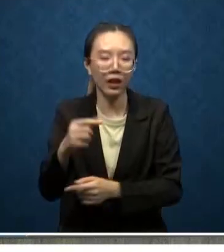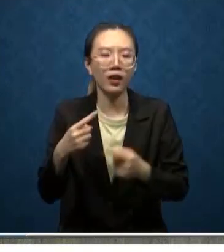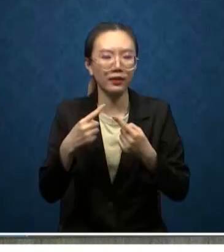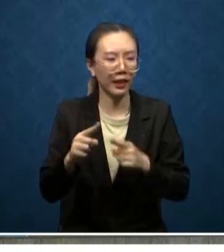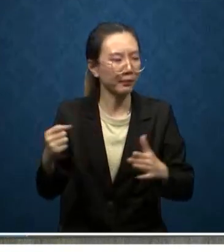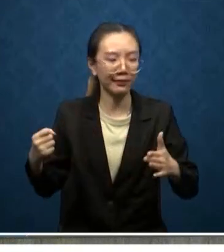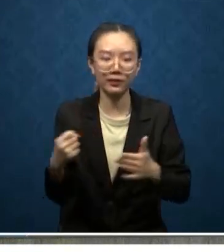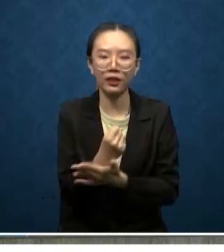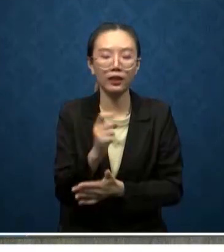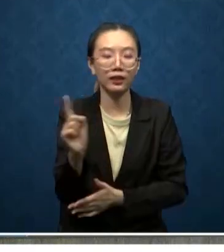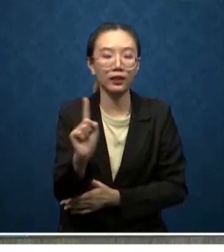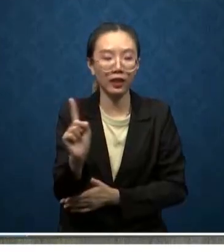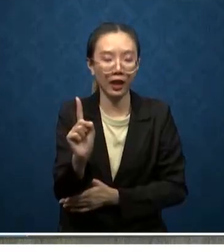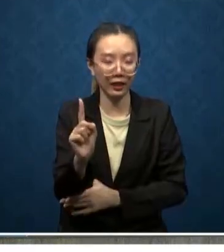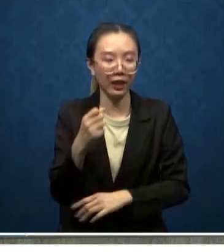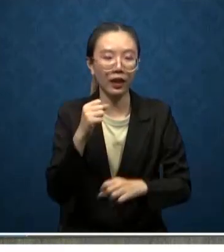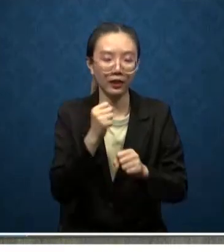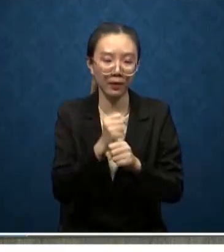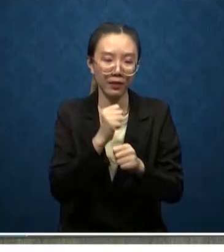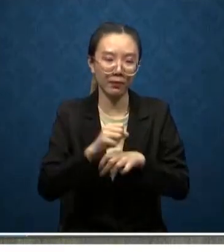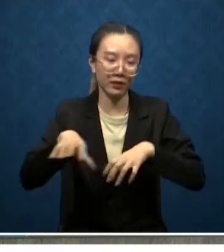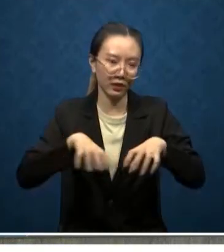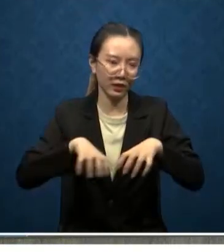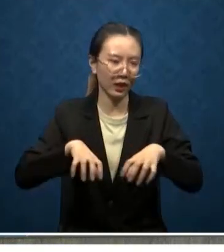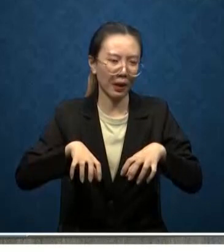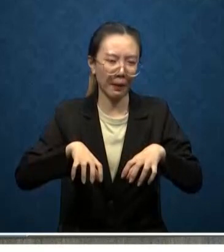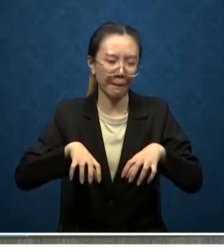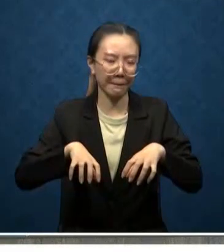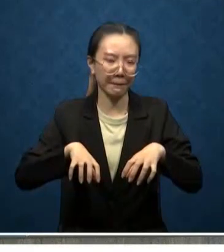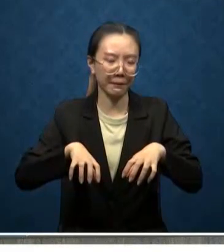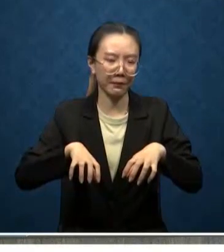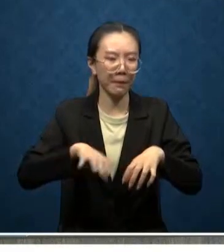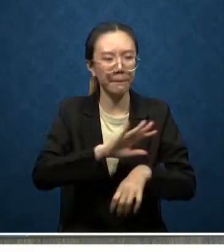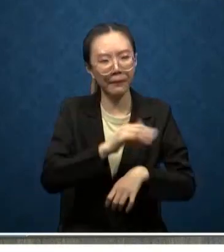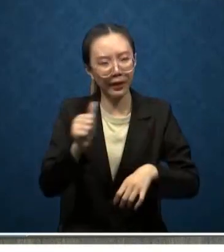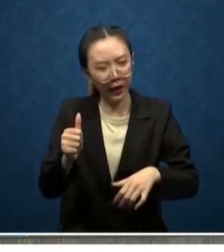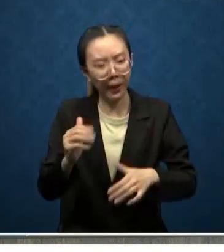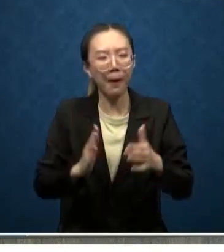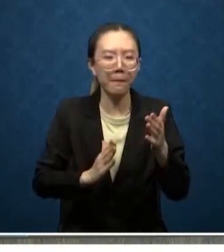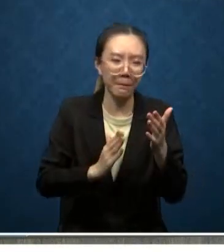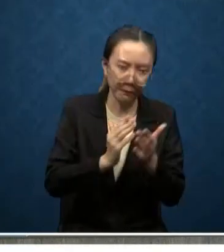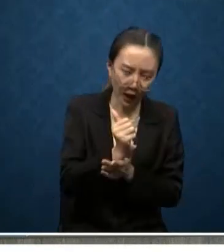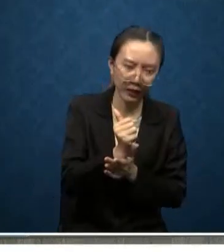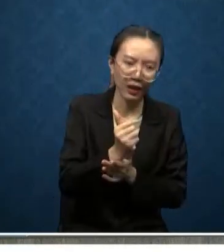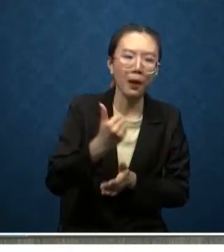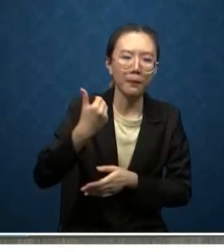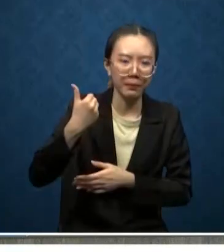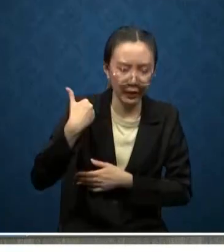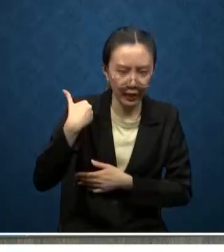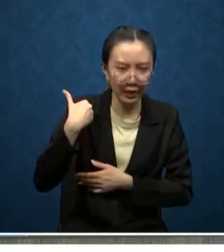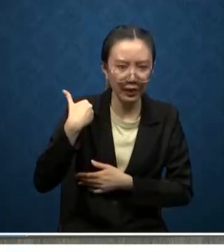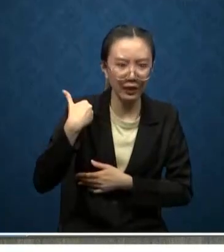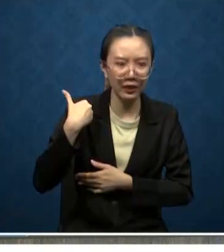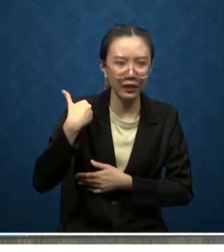เสียดายครับที่ผลการดำเนินงานส่วนใหญ่บรรลุตามเป้าหมายของยุทธศาสตร์ชาติและแผน